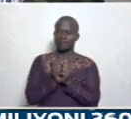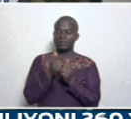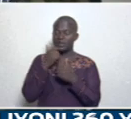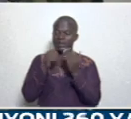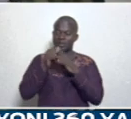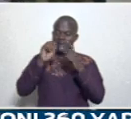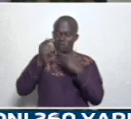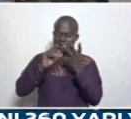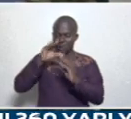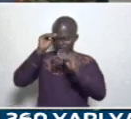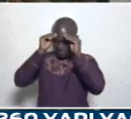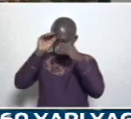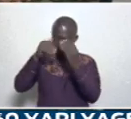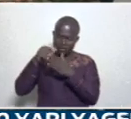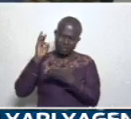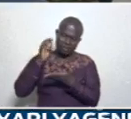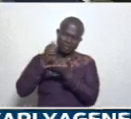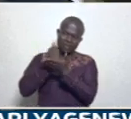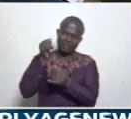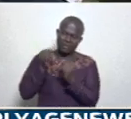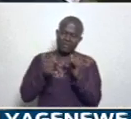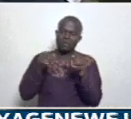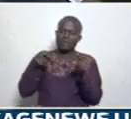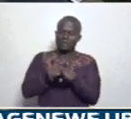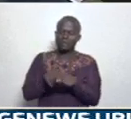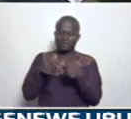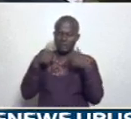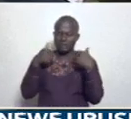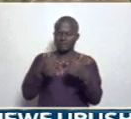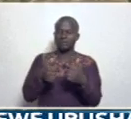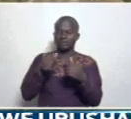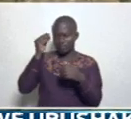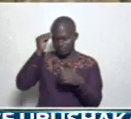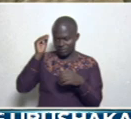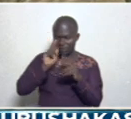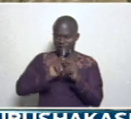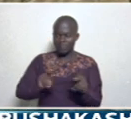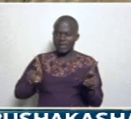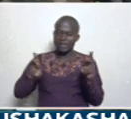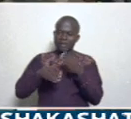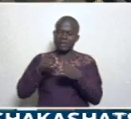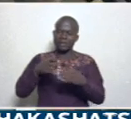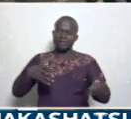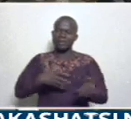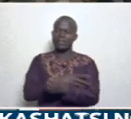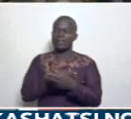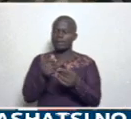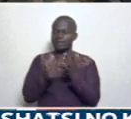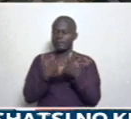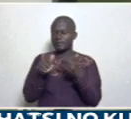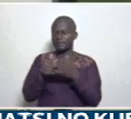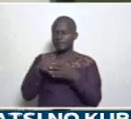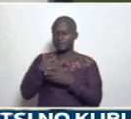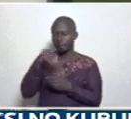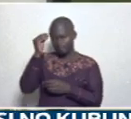ko amasomo bahawe azabafasha gusoza uko bikwiye ubutumwa bw'amahoro, barushaho kubaka ubushobozi bwo guhangana n'imbogamizi nshya zivuka muri ubwo